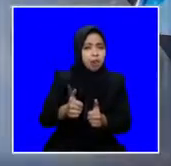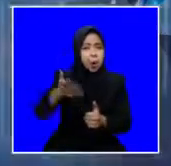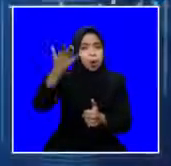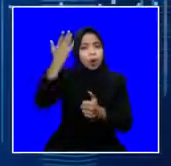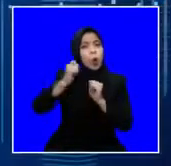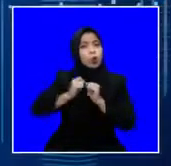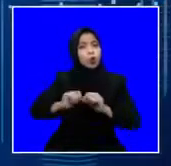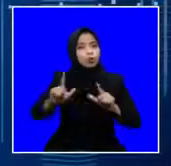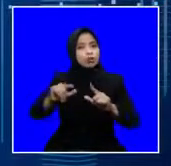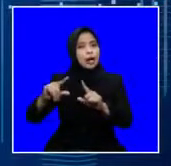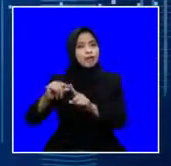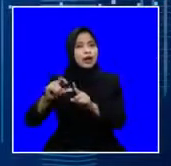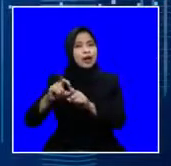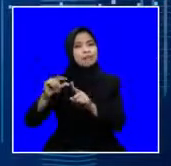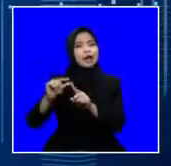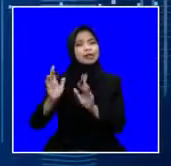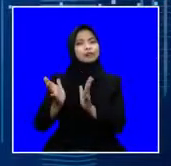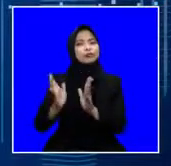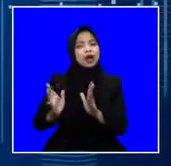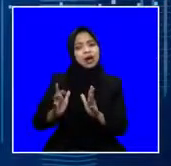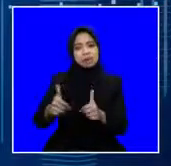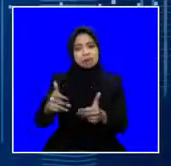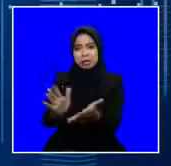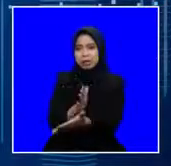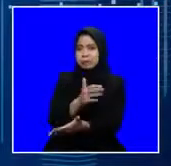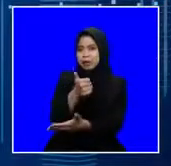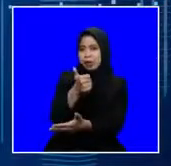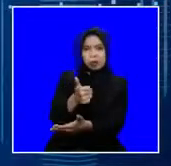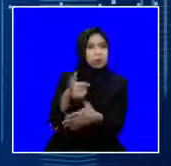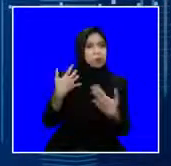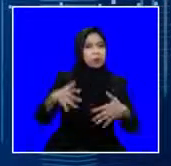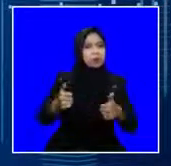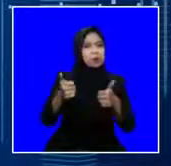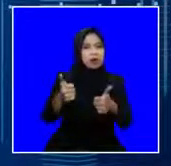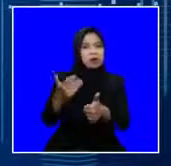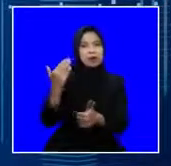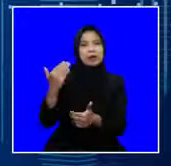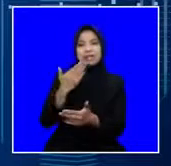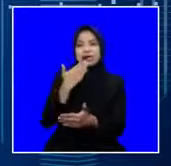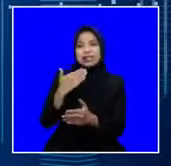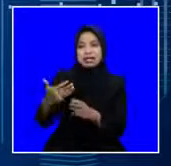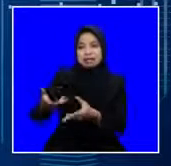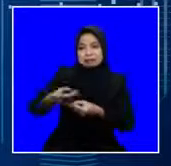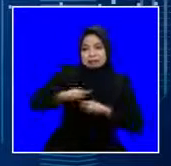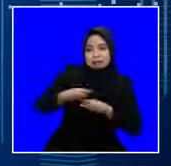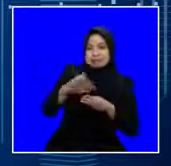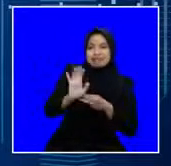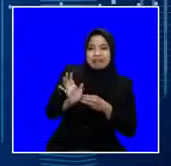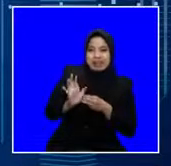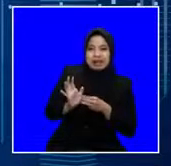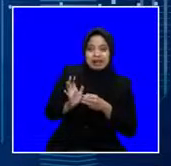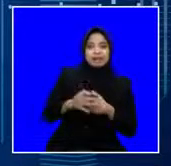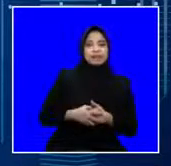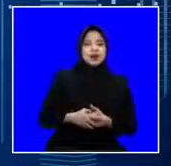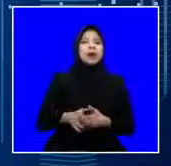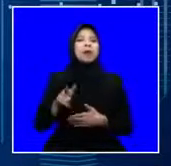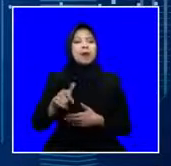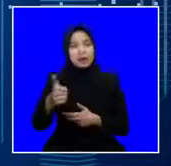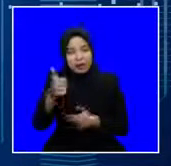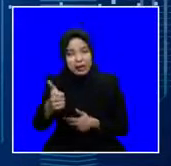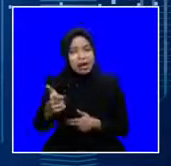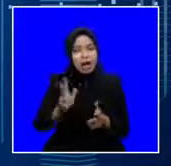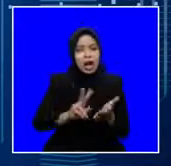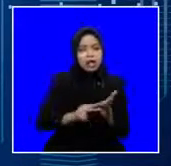yang mendapatkan kesempatan yang luar biasa yang mungkin tadinya tidak didapatkan. Jadi sama sekali